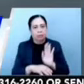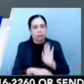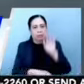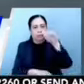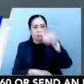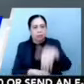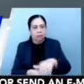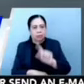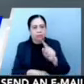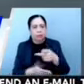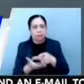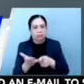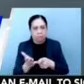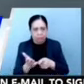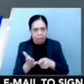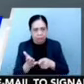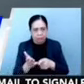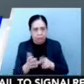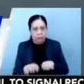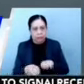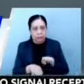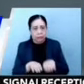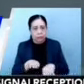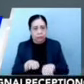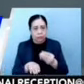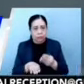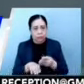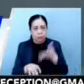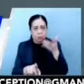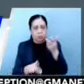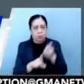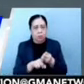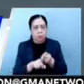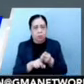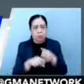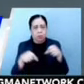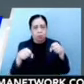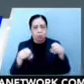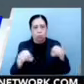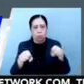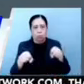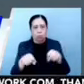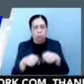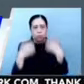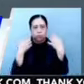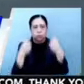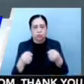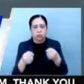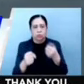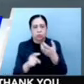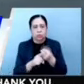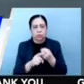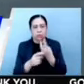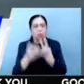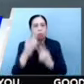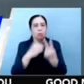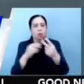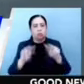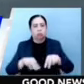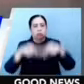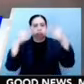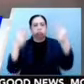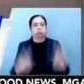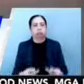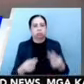kalsada, ilang hakbang lang, nasa pulsya ng motorsiklo. Sa lakas ng impact, kapwa tumilapon ang rider at ang